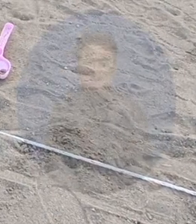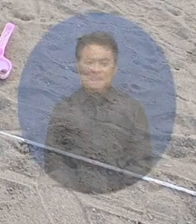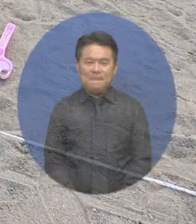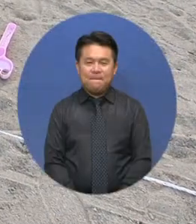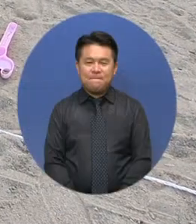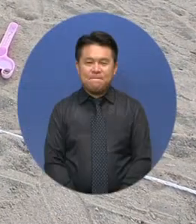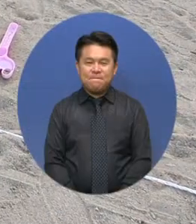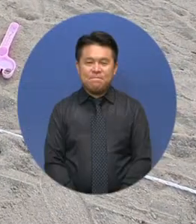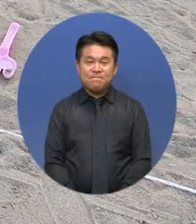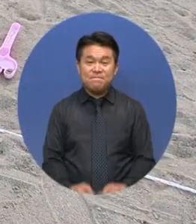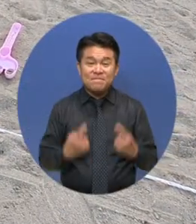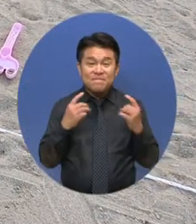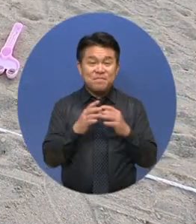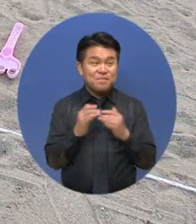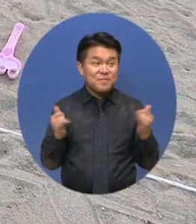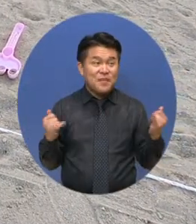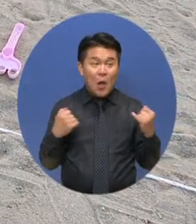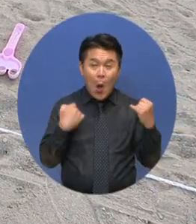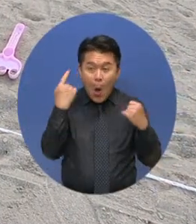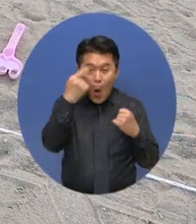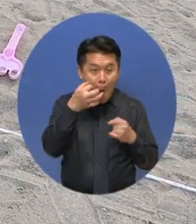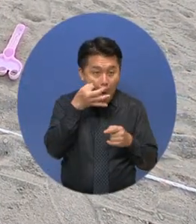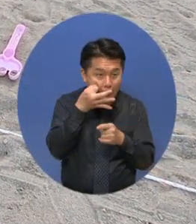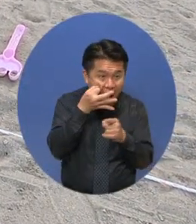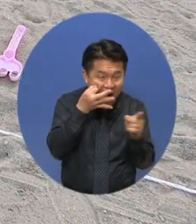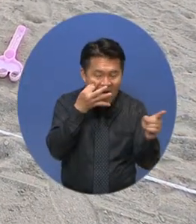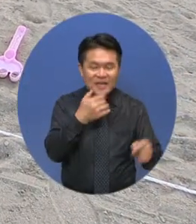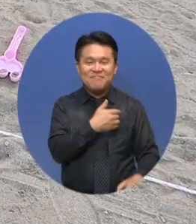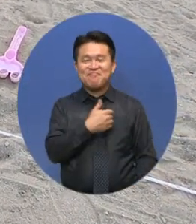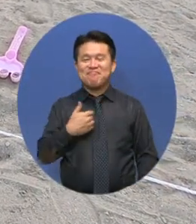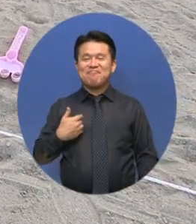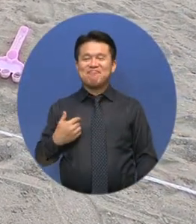그래서인지 관광객들의 표정도 한결 여유로워 보였습니다.